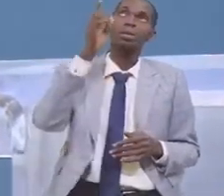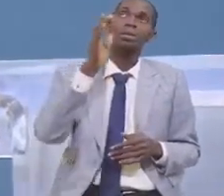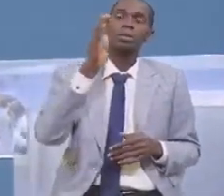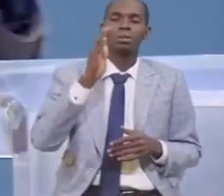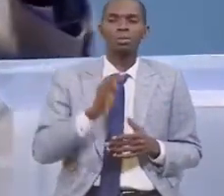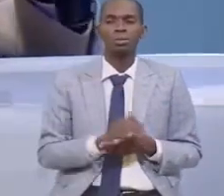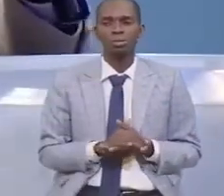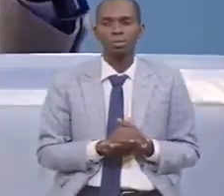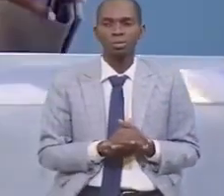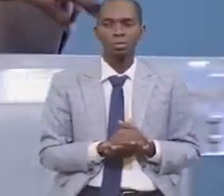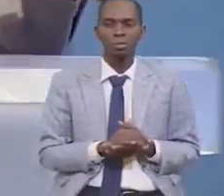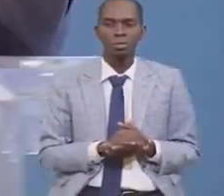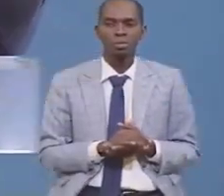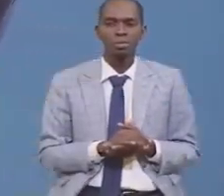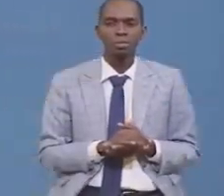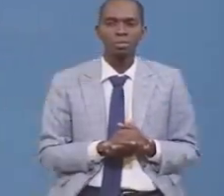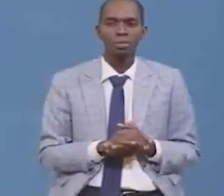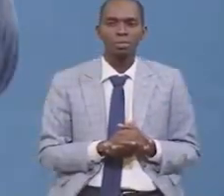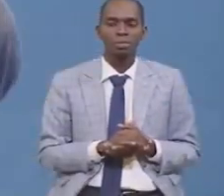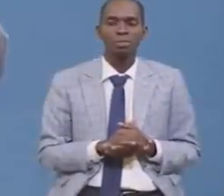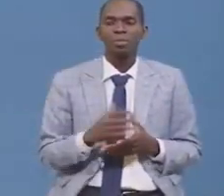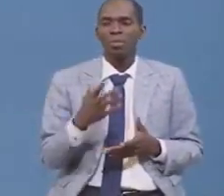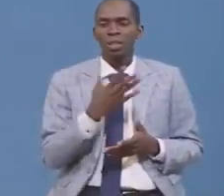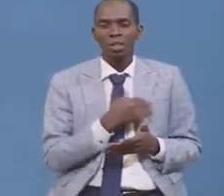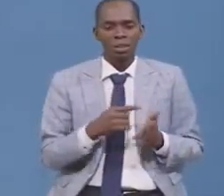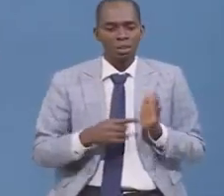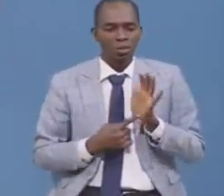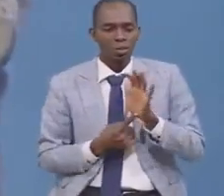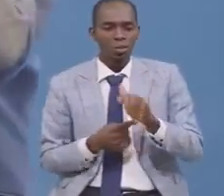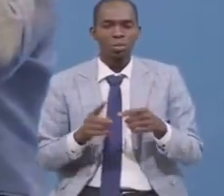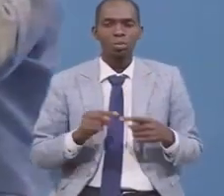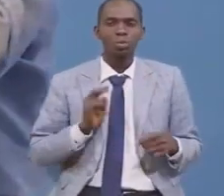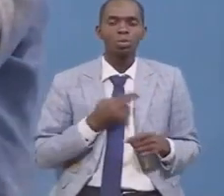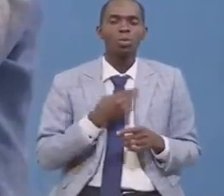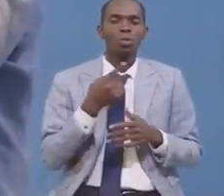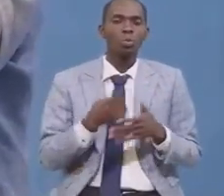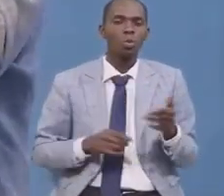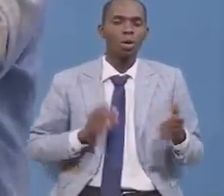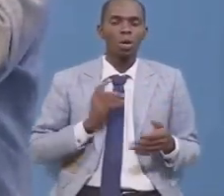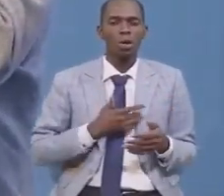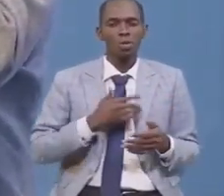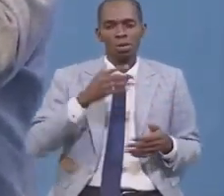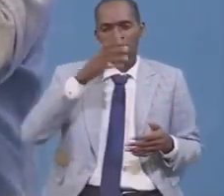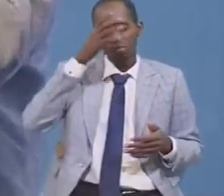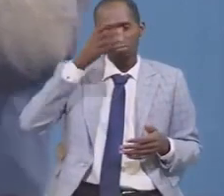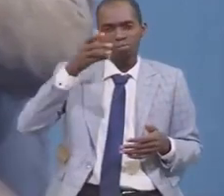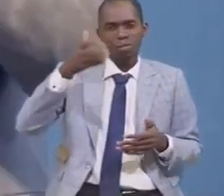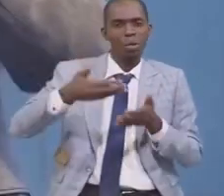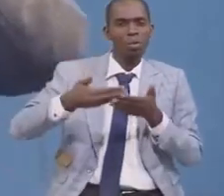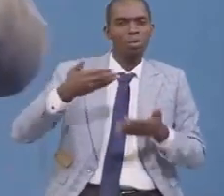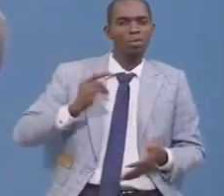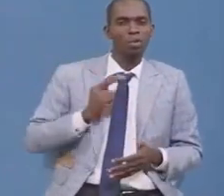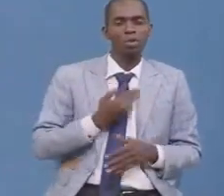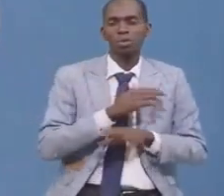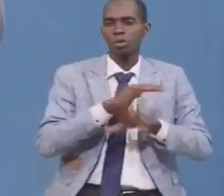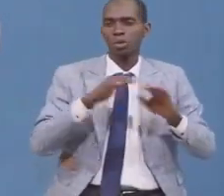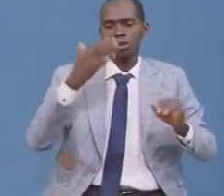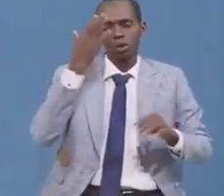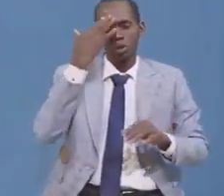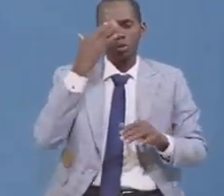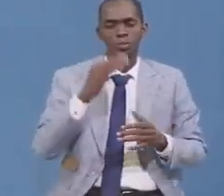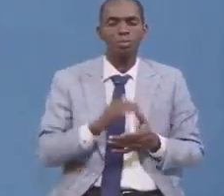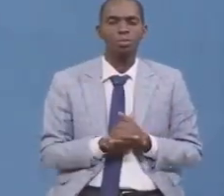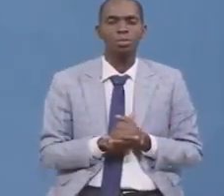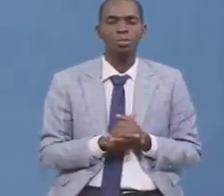చూచినప్పుడు ఆదియందు దేవుడు. Now he reveals to us what our forefathers did not know. మన పితరులకు తెలియని దాన్ని ఆయన మనకు